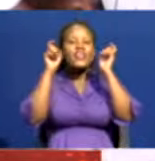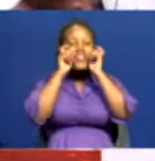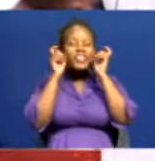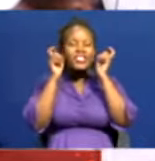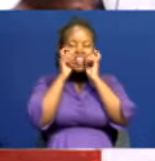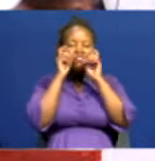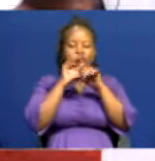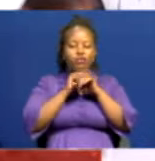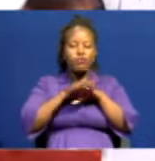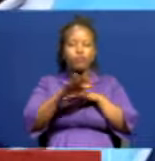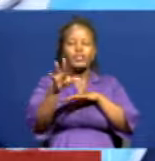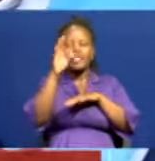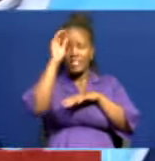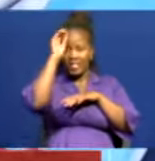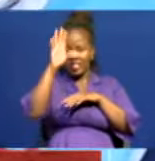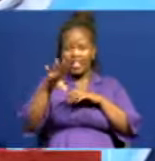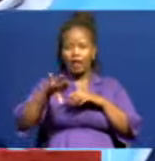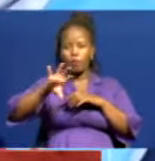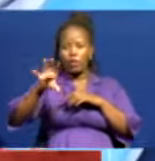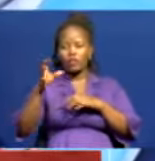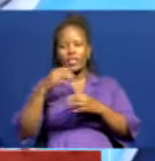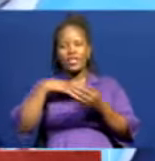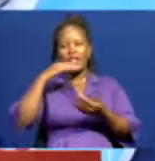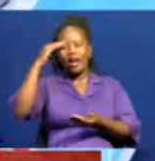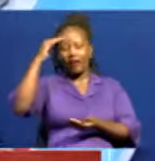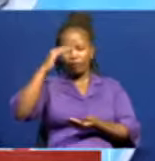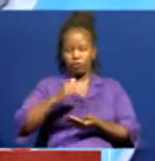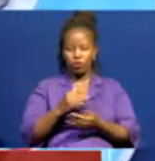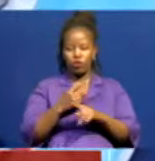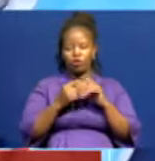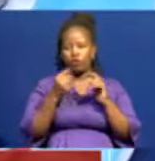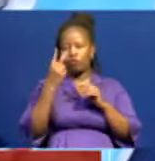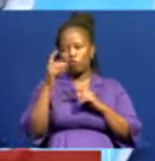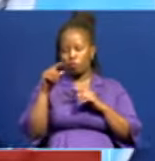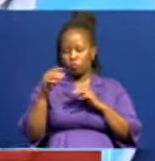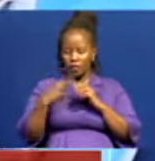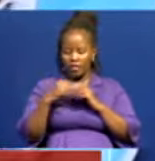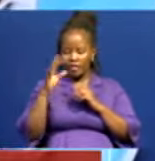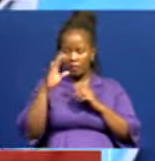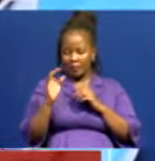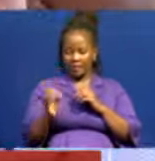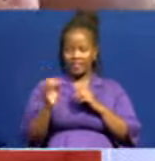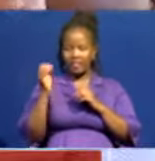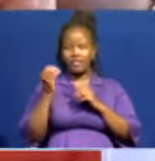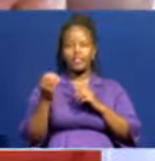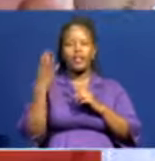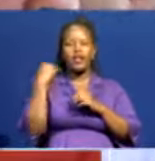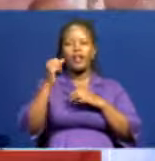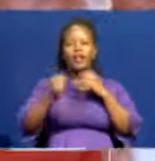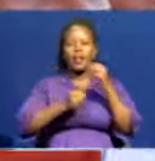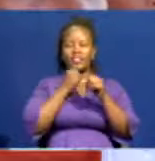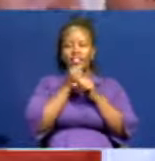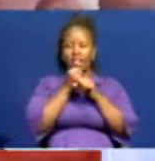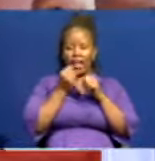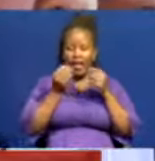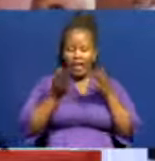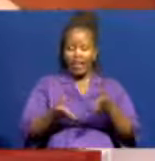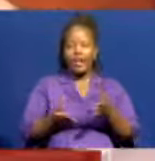katika kaunti ya Kiambu yamepungua kutoka 2.8% mwaka 2022